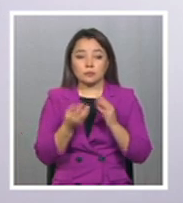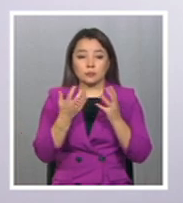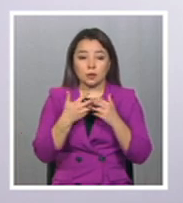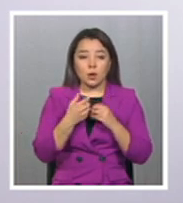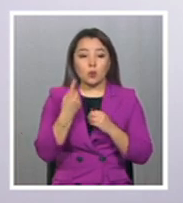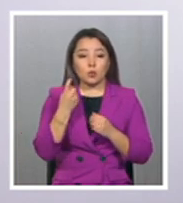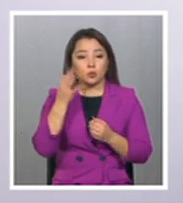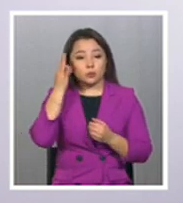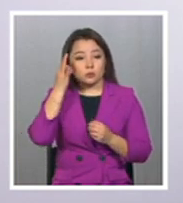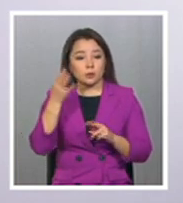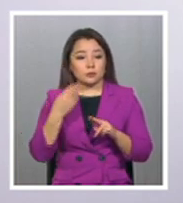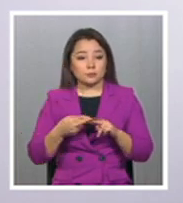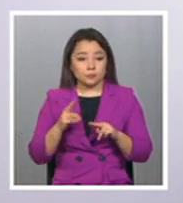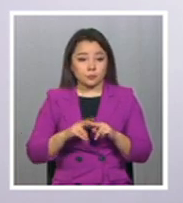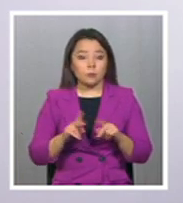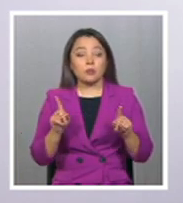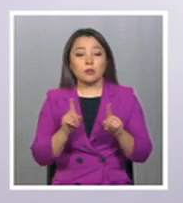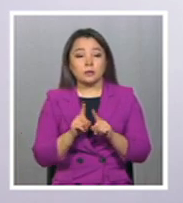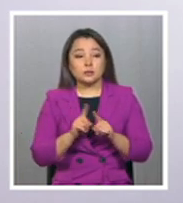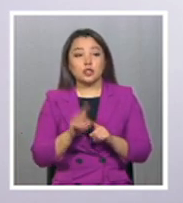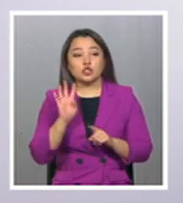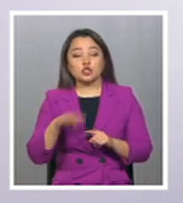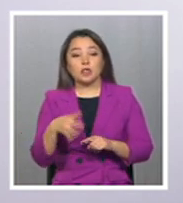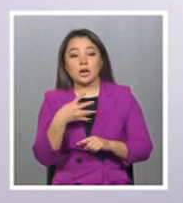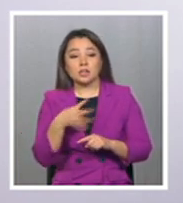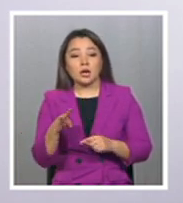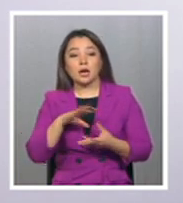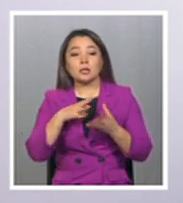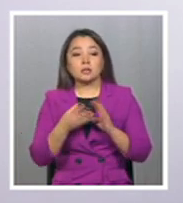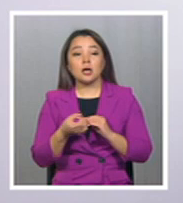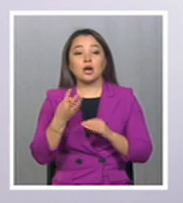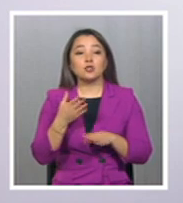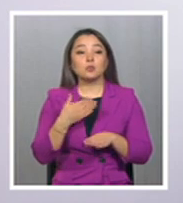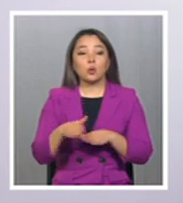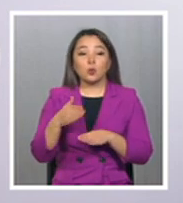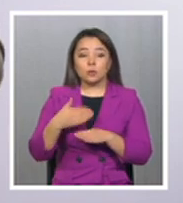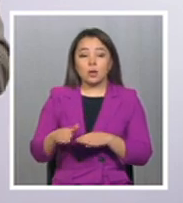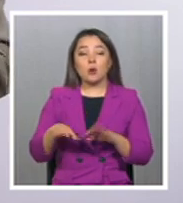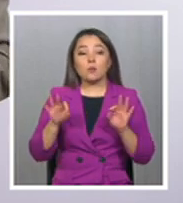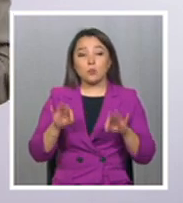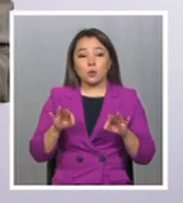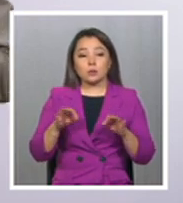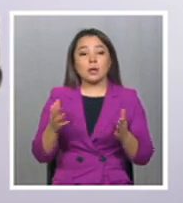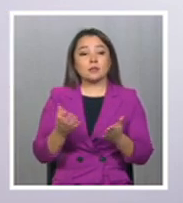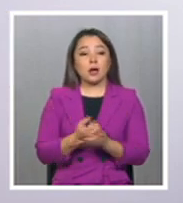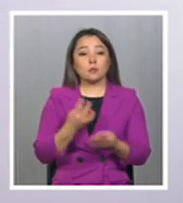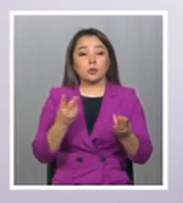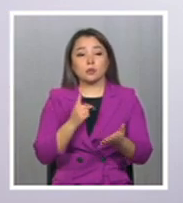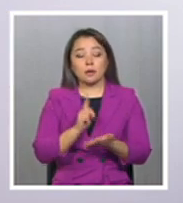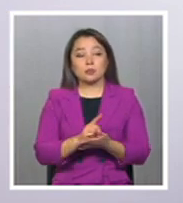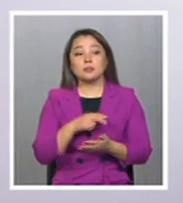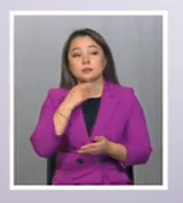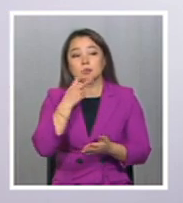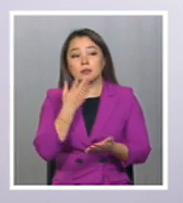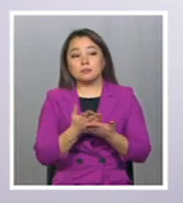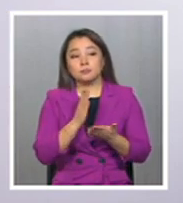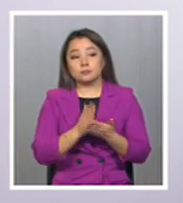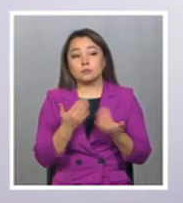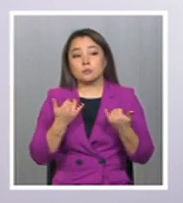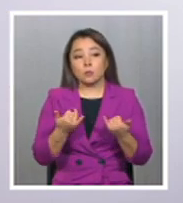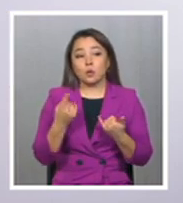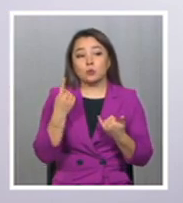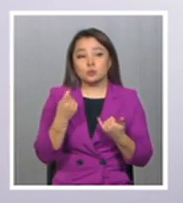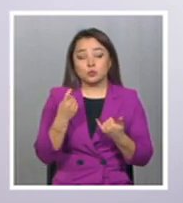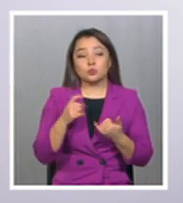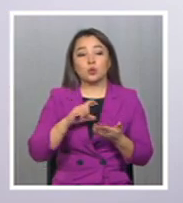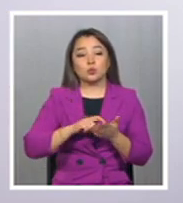олай болса бізге осы шаршының қанша бөлігі боялғанын табу керек. Ол үшін балар қарайық. Мына жерде 100 торкөз